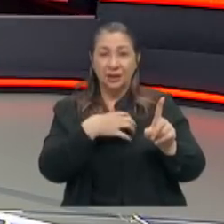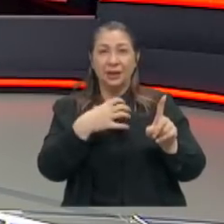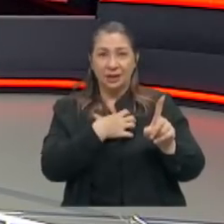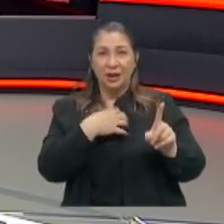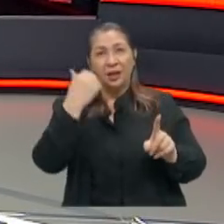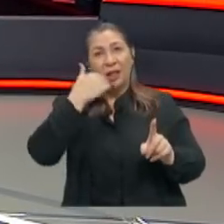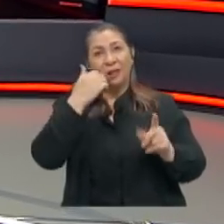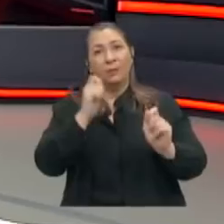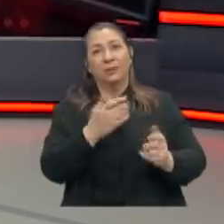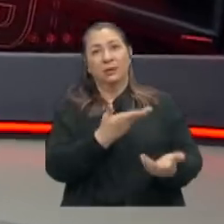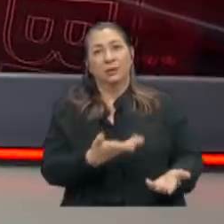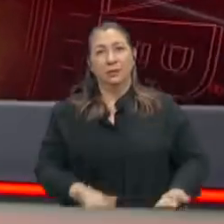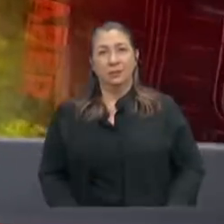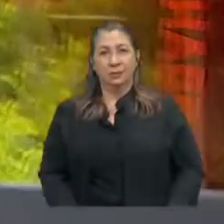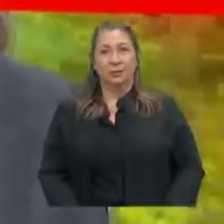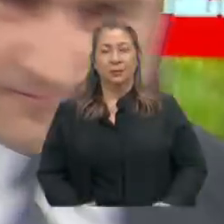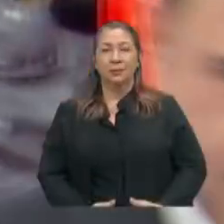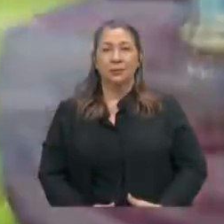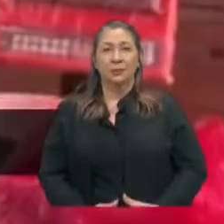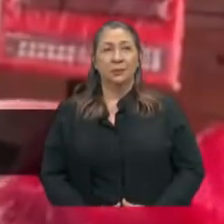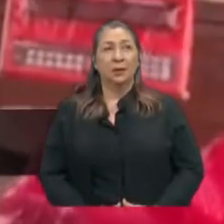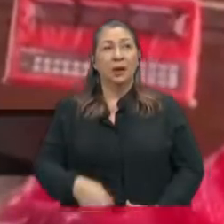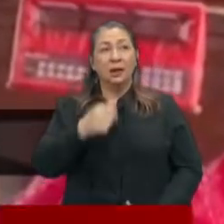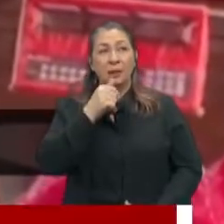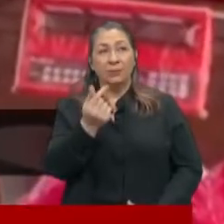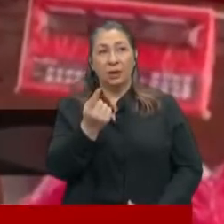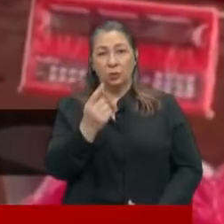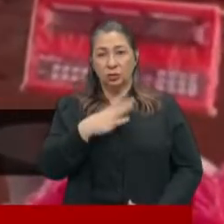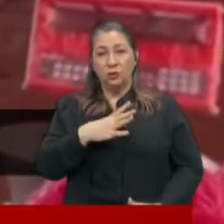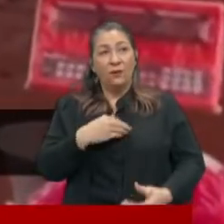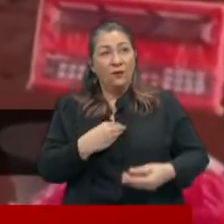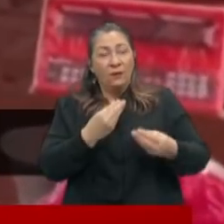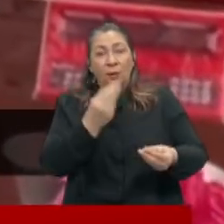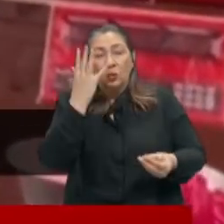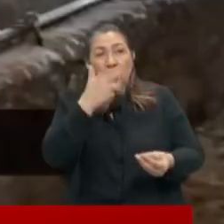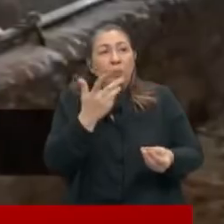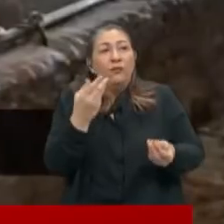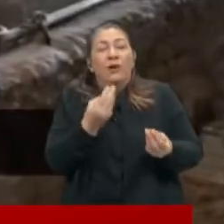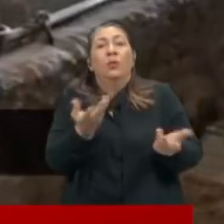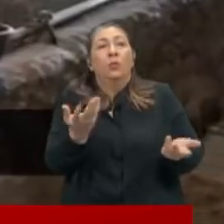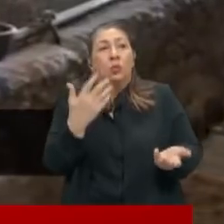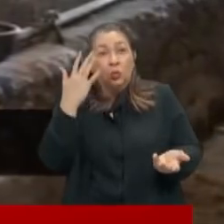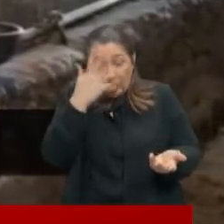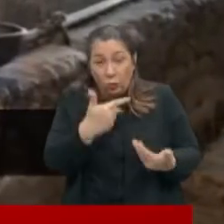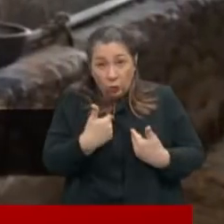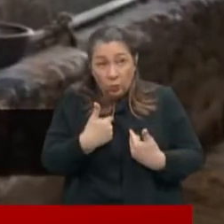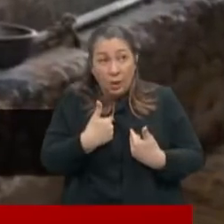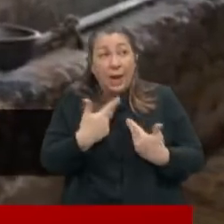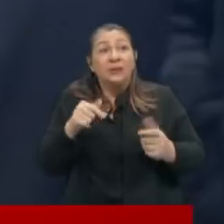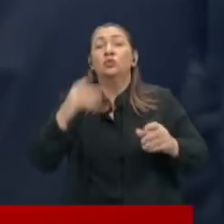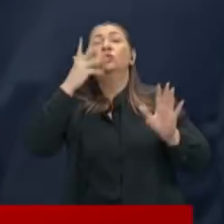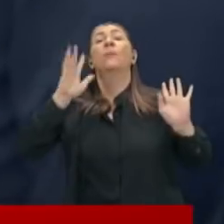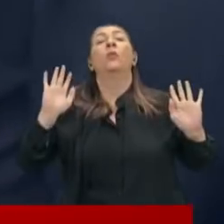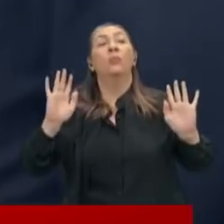kendilerini yalanladılar. Adam yarım kilo istiyor, vermiyor, utanıyor, veremiyor. Utanıyorum ama şimdi